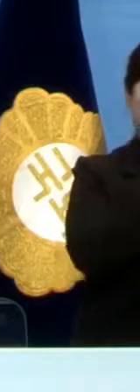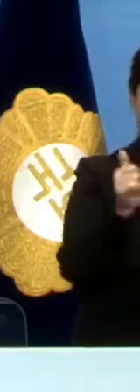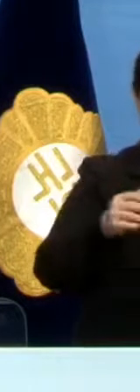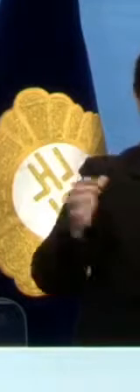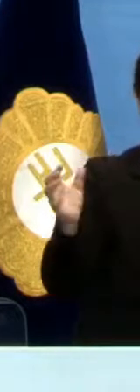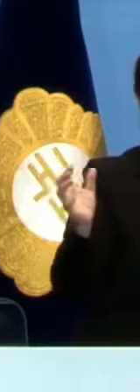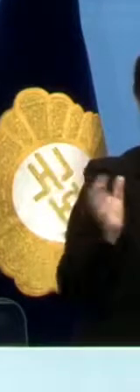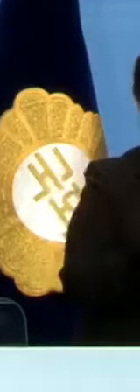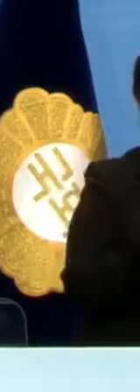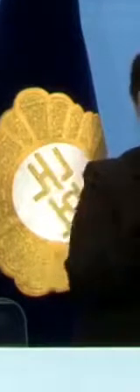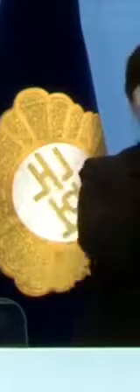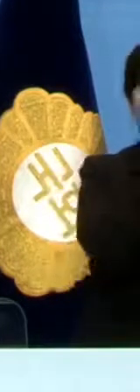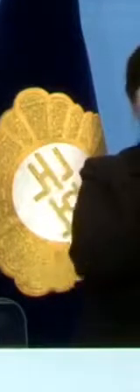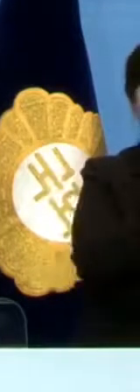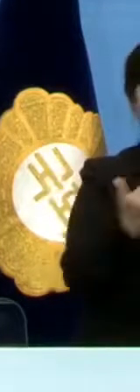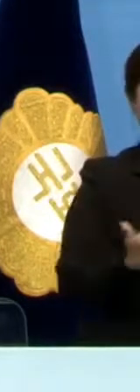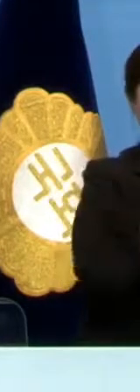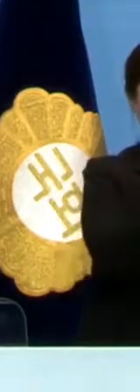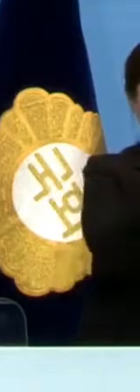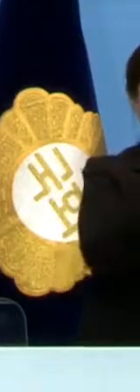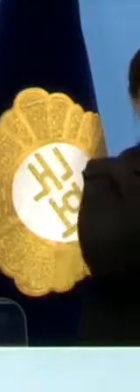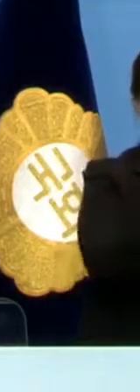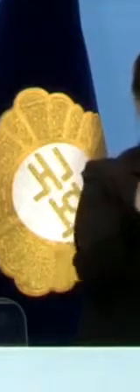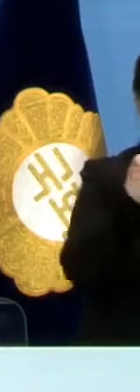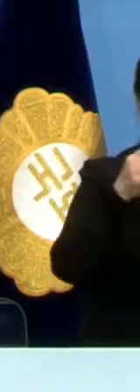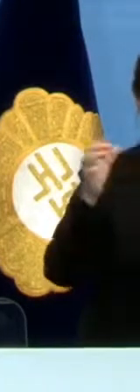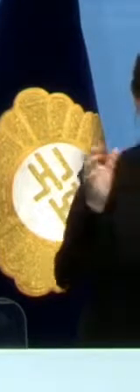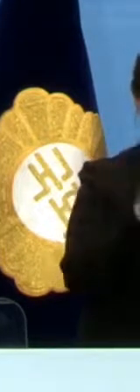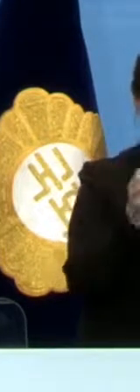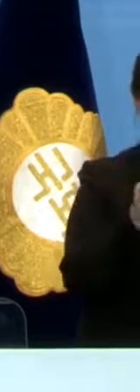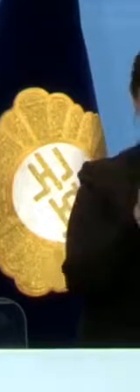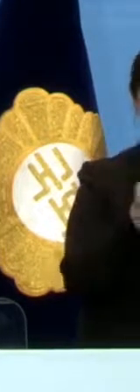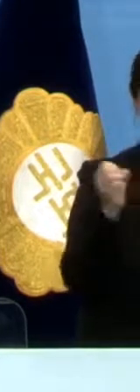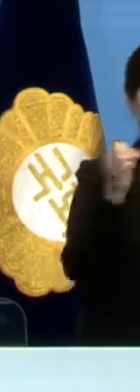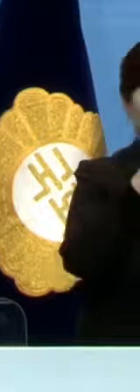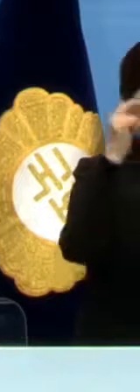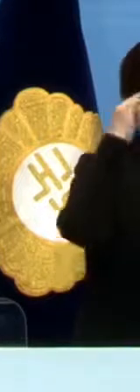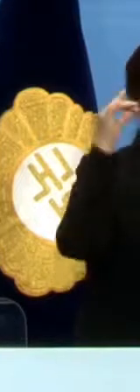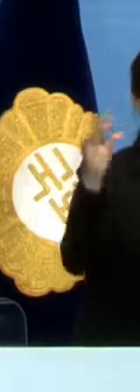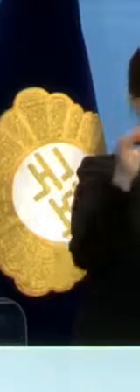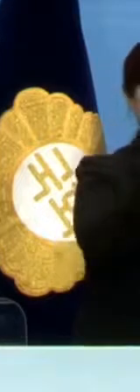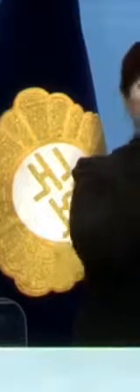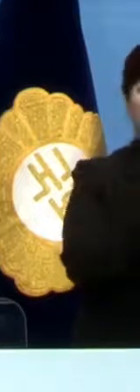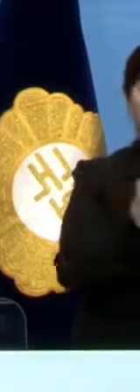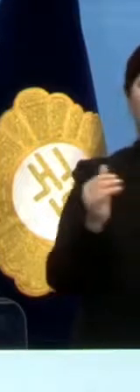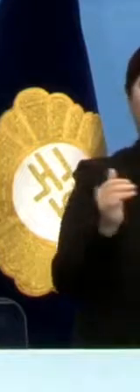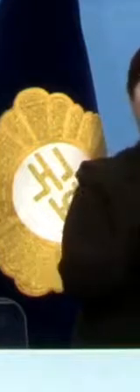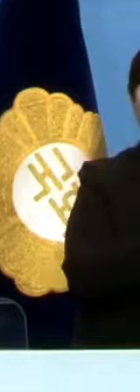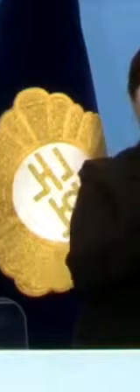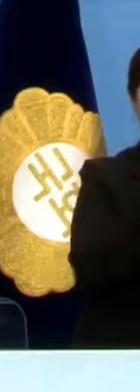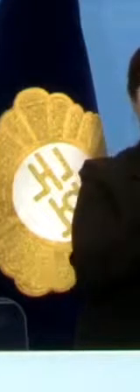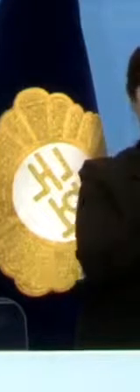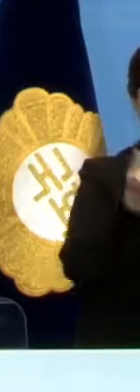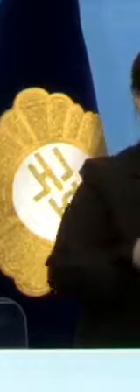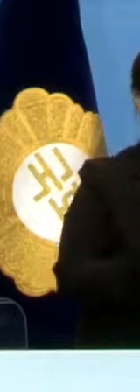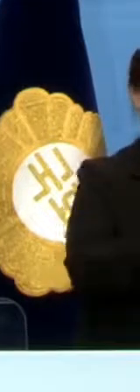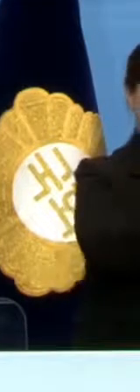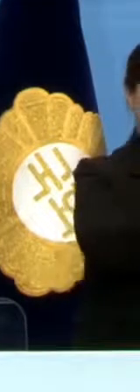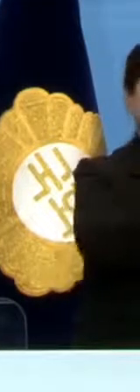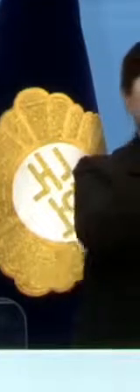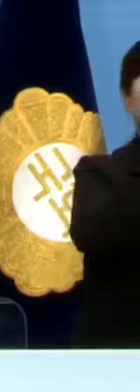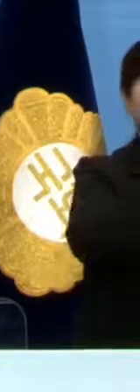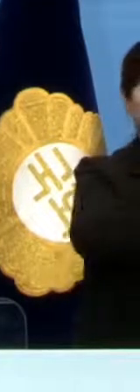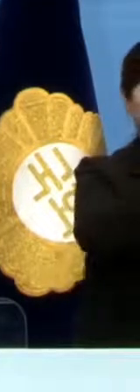모여서 부산 발전을 위해 가지고 힘을 모으겠다는 그런 뜻을 우리 부산 시민들에게 전하도록 하겠습니다.